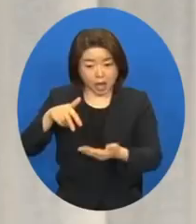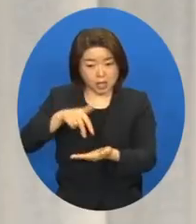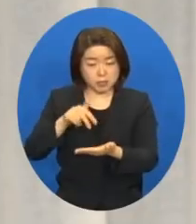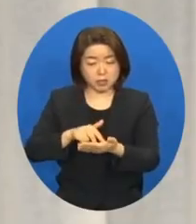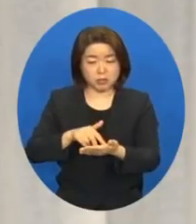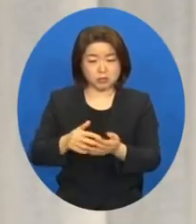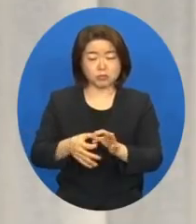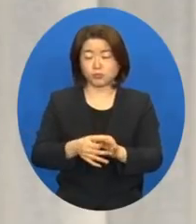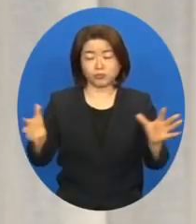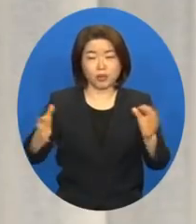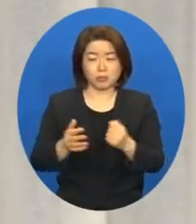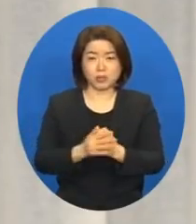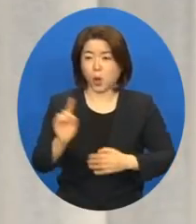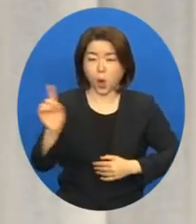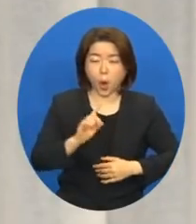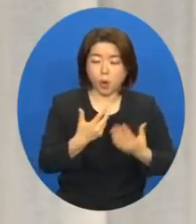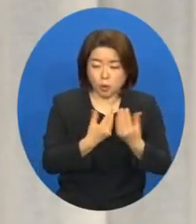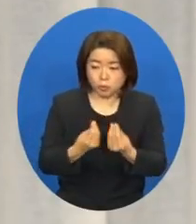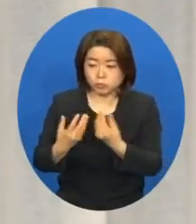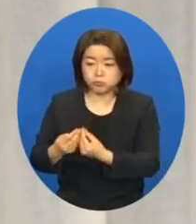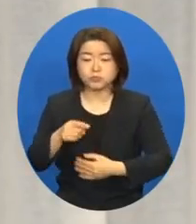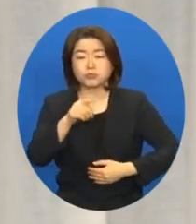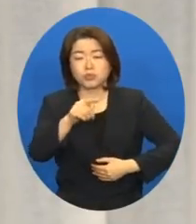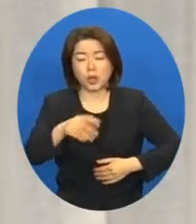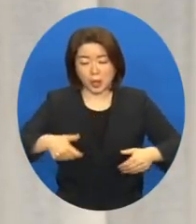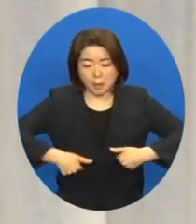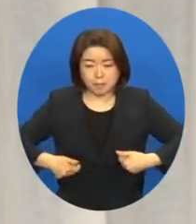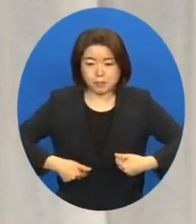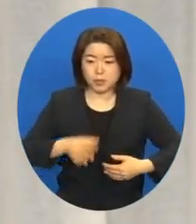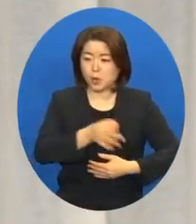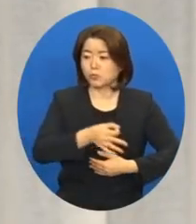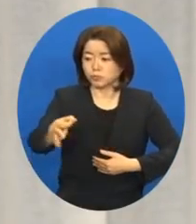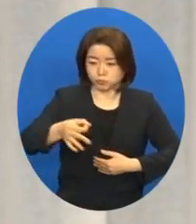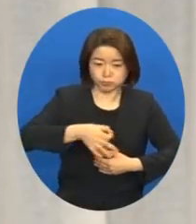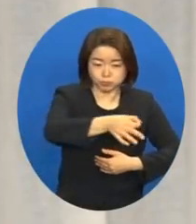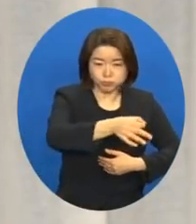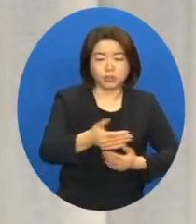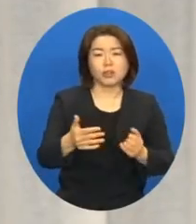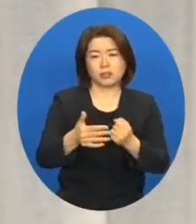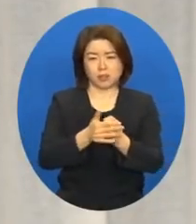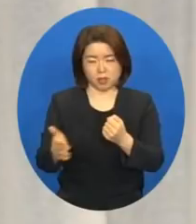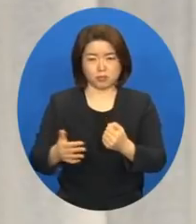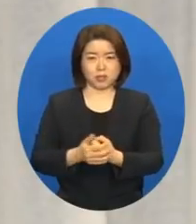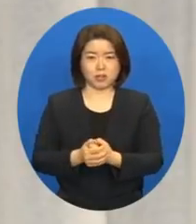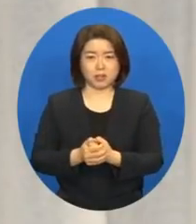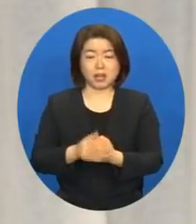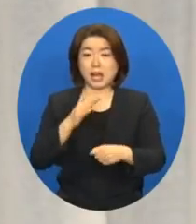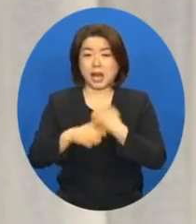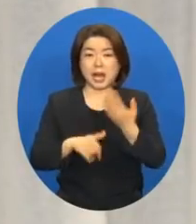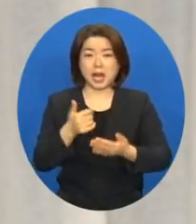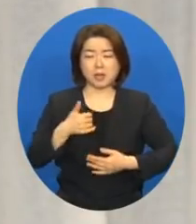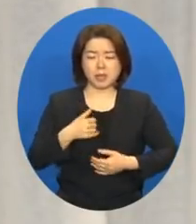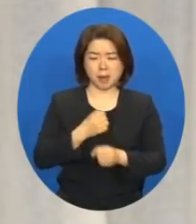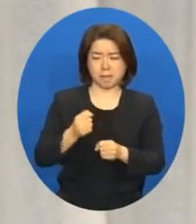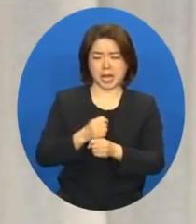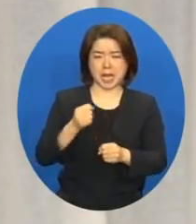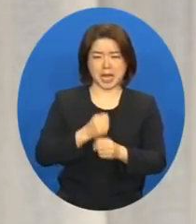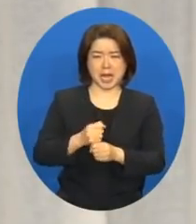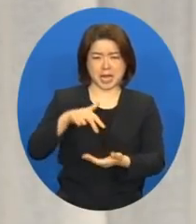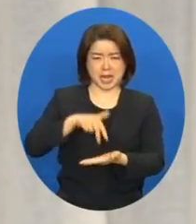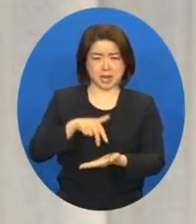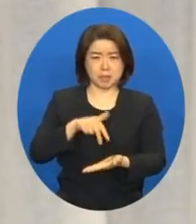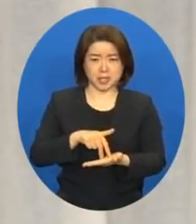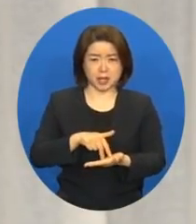어느 경우에든지 그에게 필요한 돈을 지불할 것이기 때문이다. 하나님께서 나를 몹시 당혹스러운